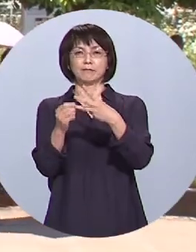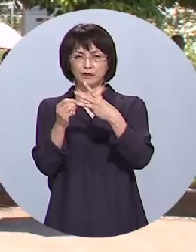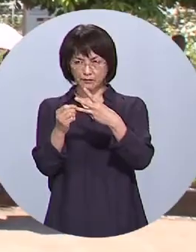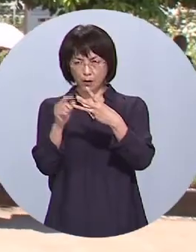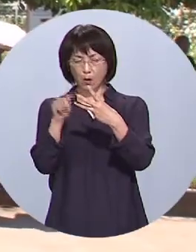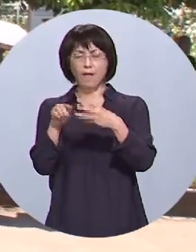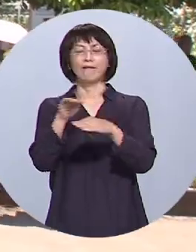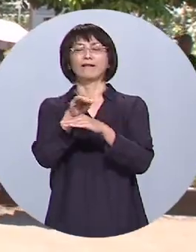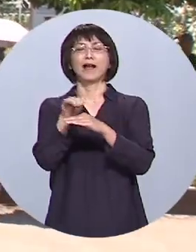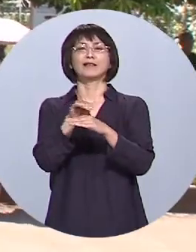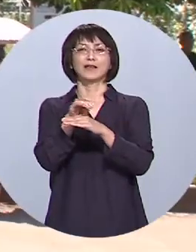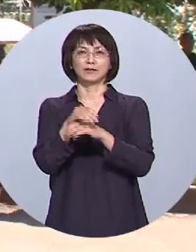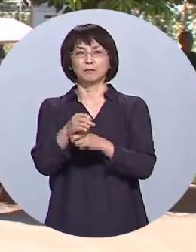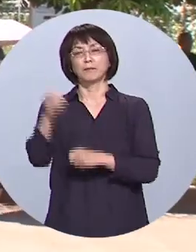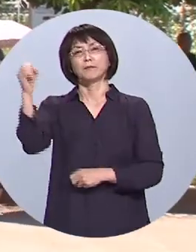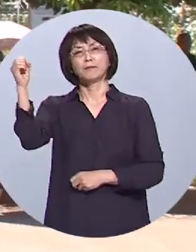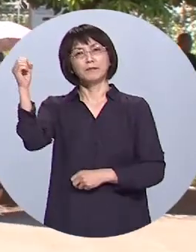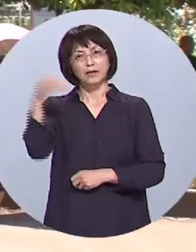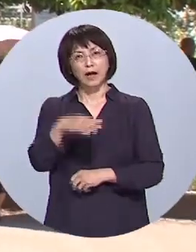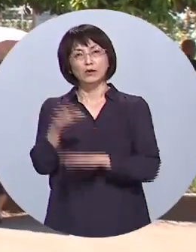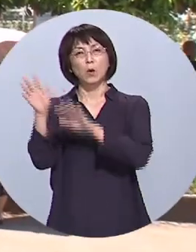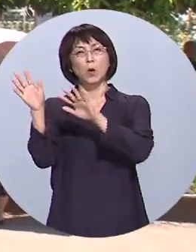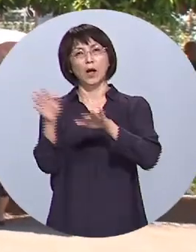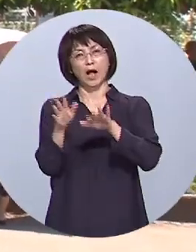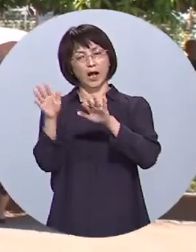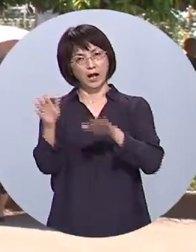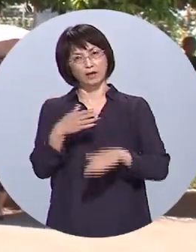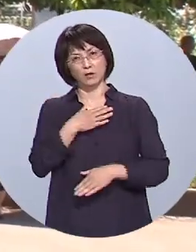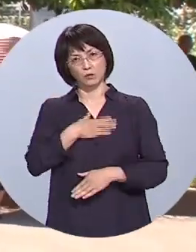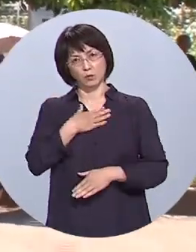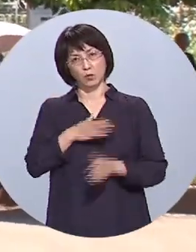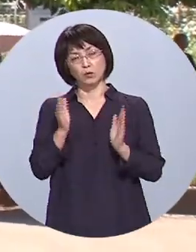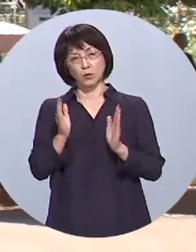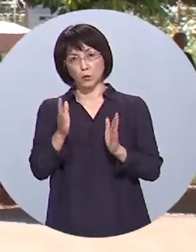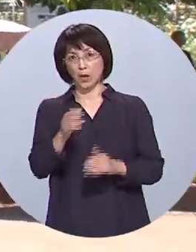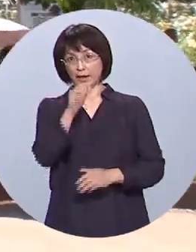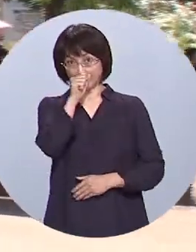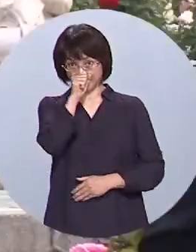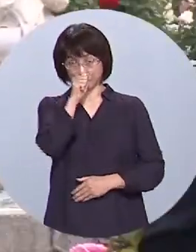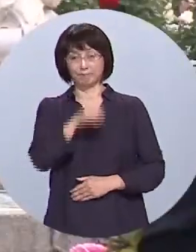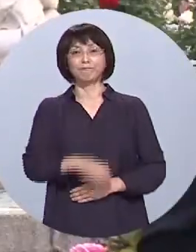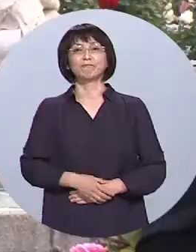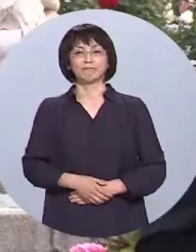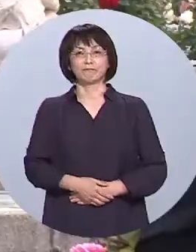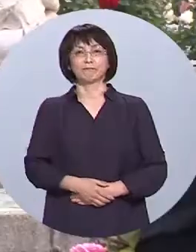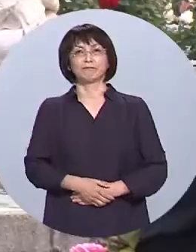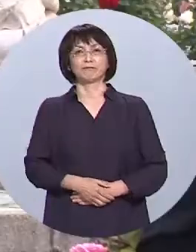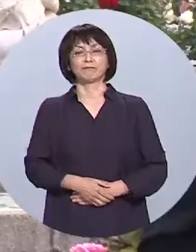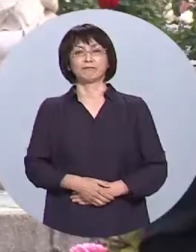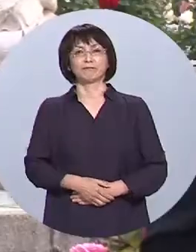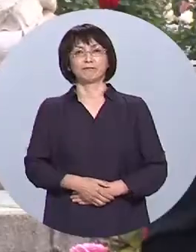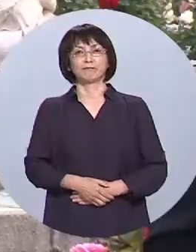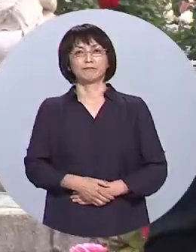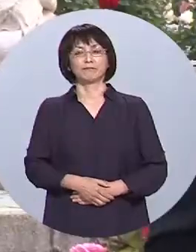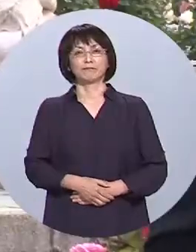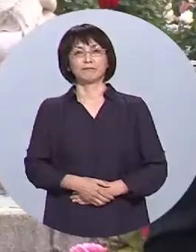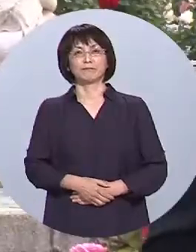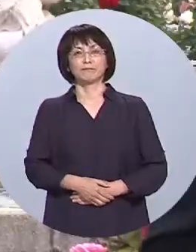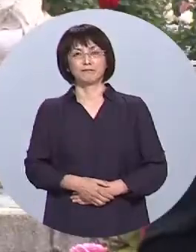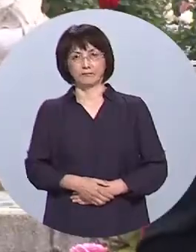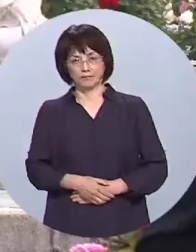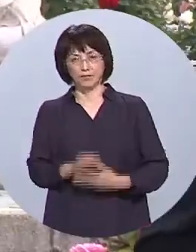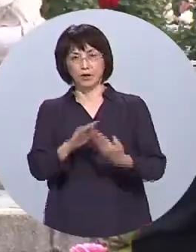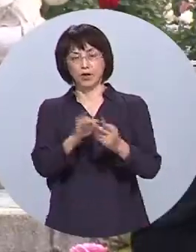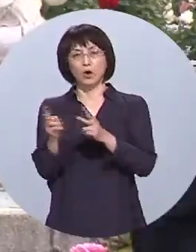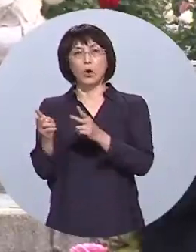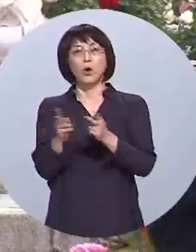大事です、はい、日当たりと風通しの良いところで育ててください。 なるほど、 はい、 調整志向記